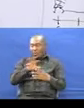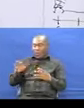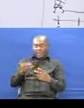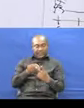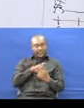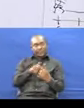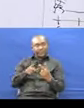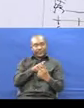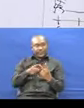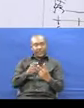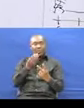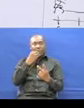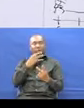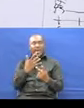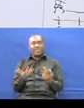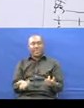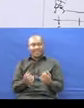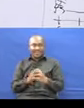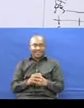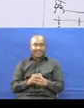pamoja, je,